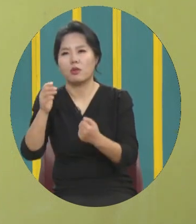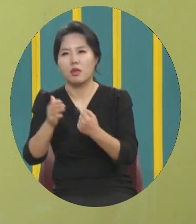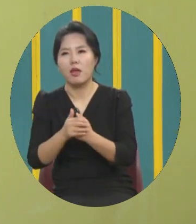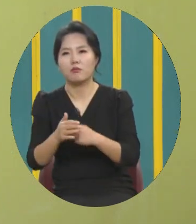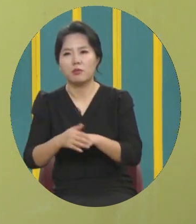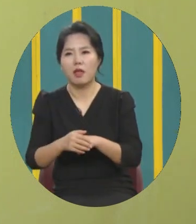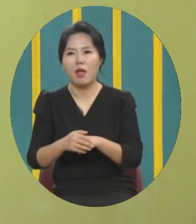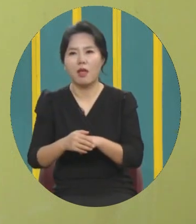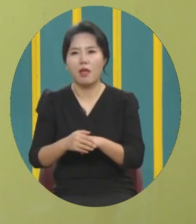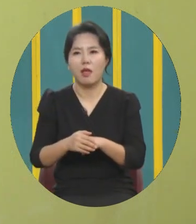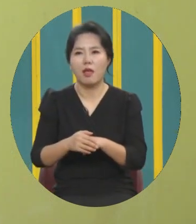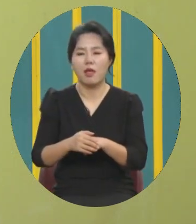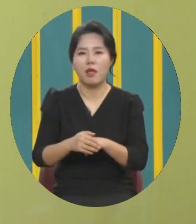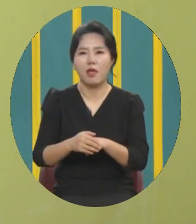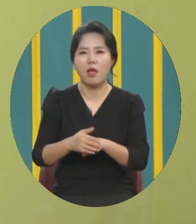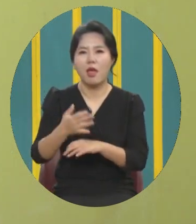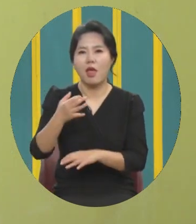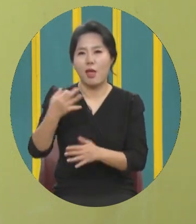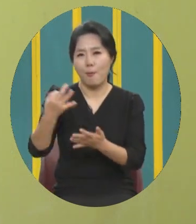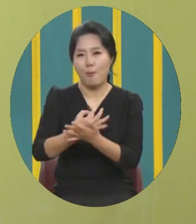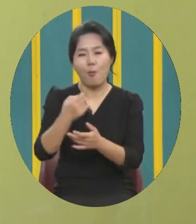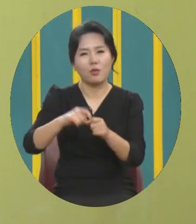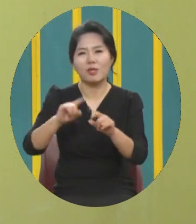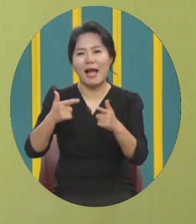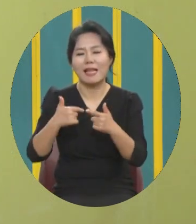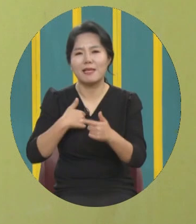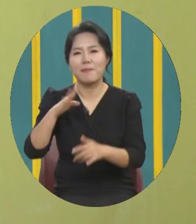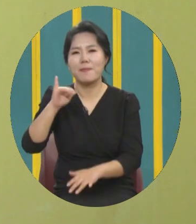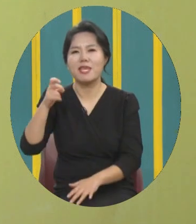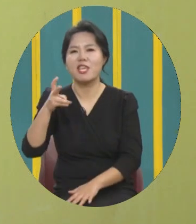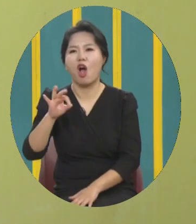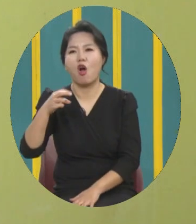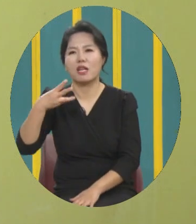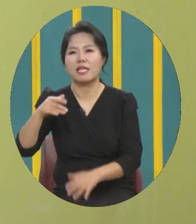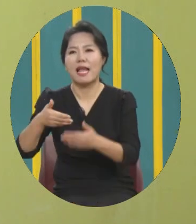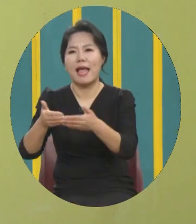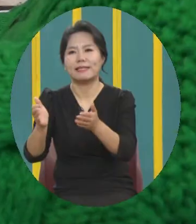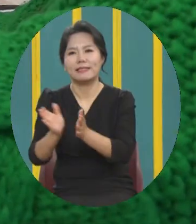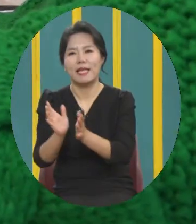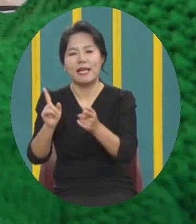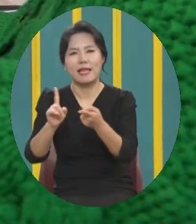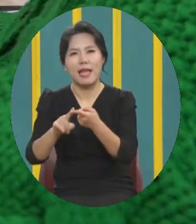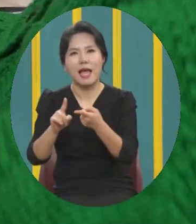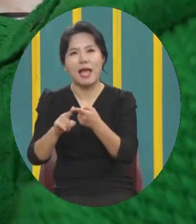하는 비영리 단체를 좀 만들고 싶어서 사회적 협동조합을 좀 준비하고 있습니다.